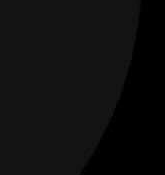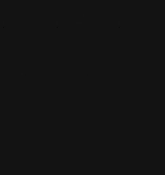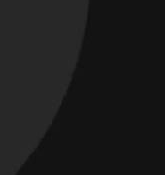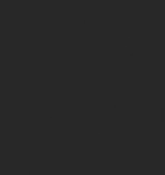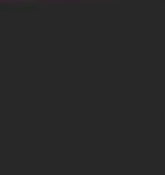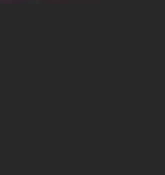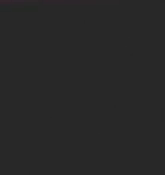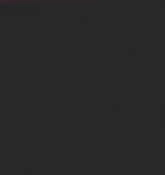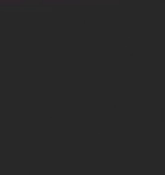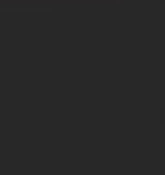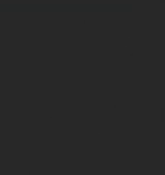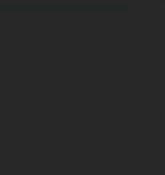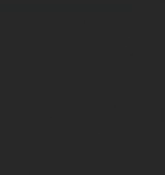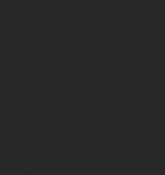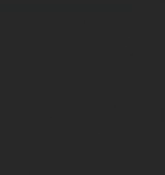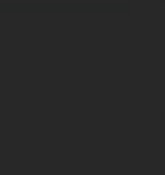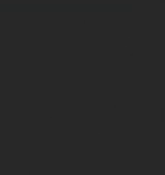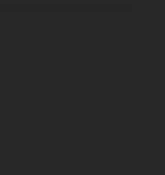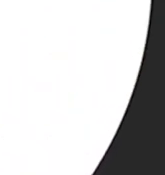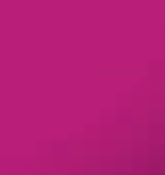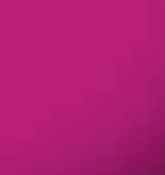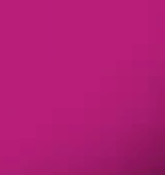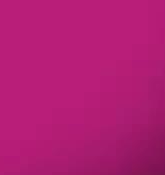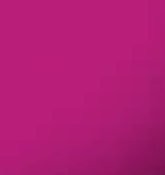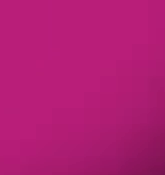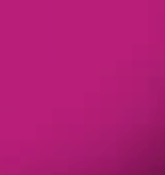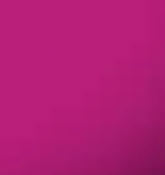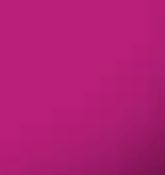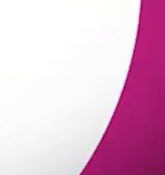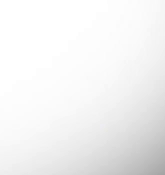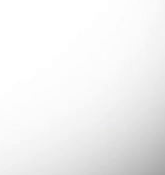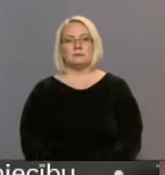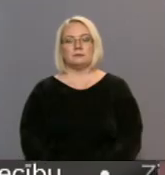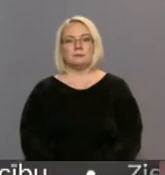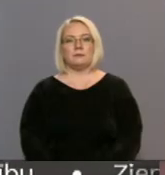Re, visi ēters ir te!